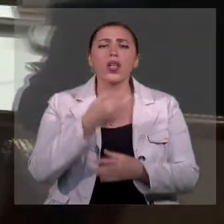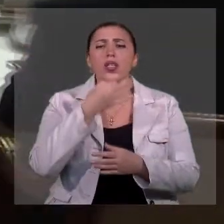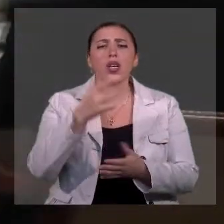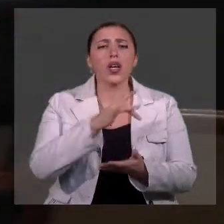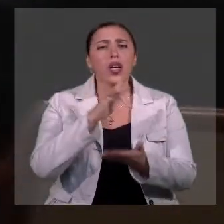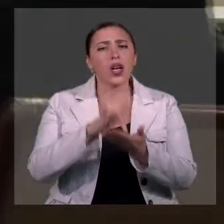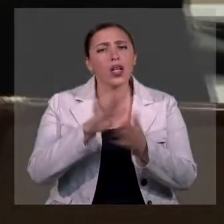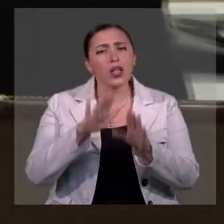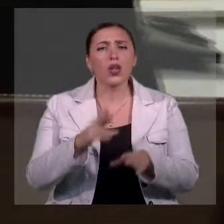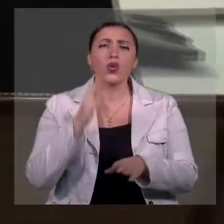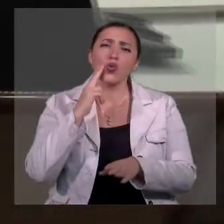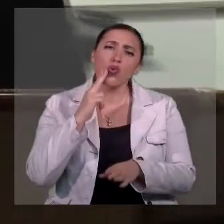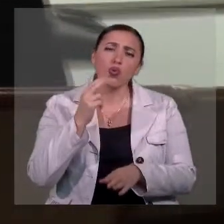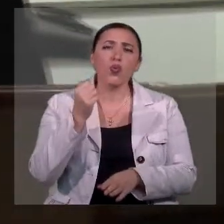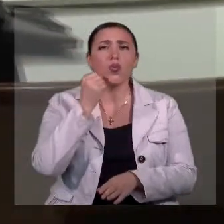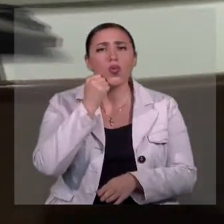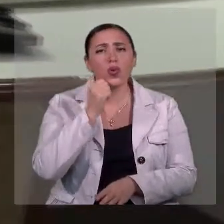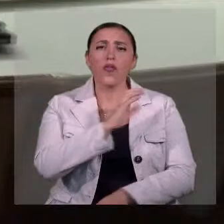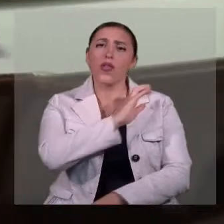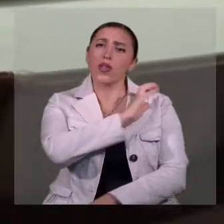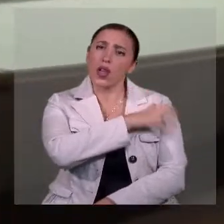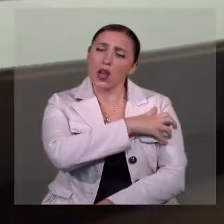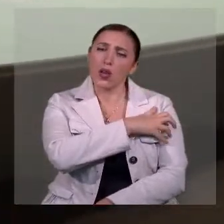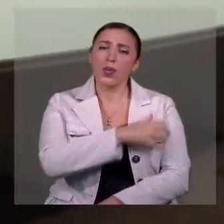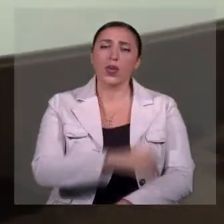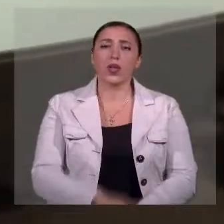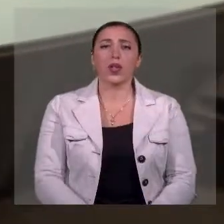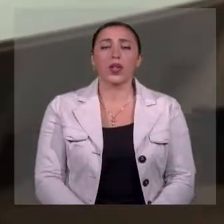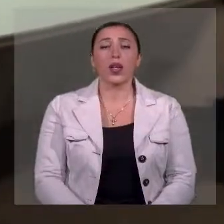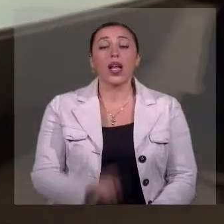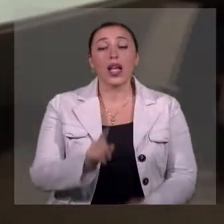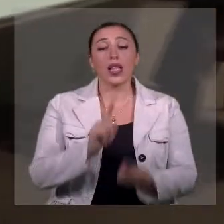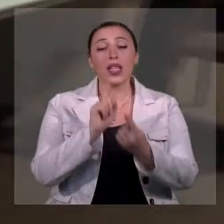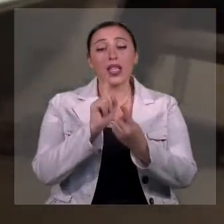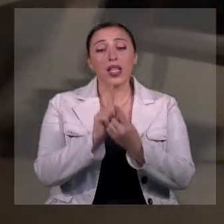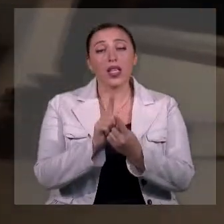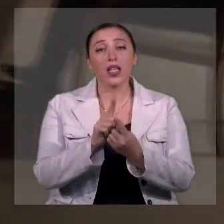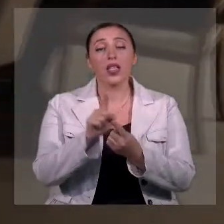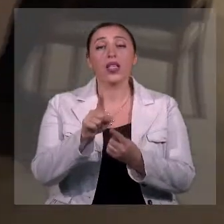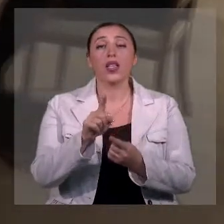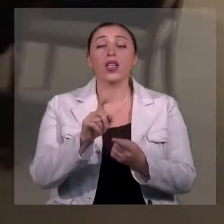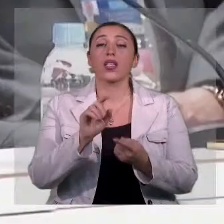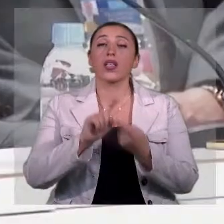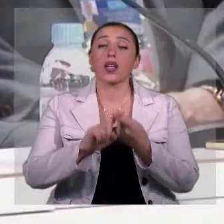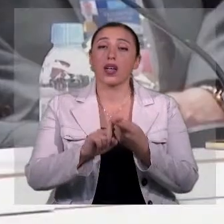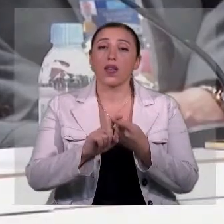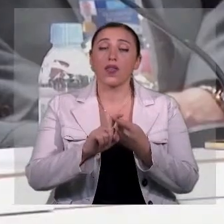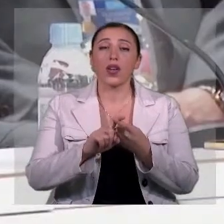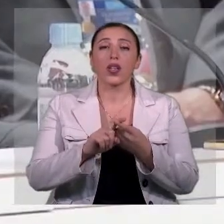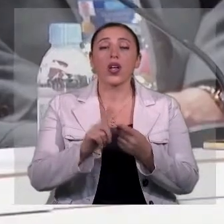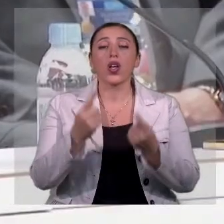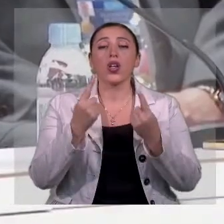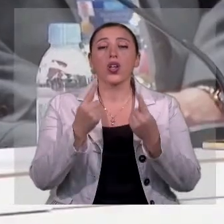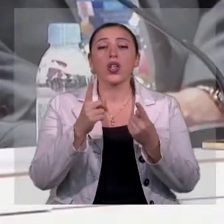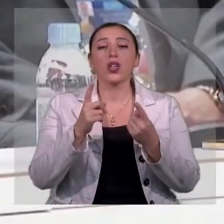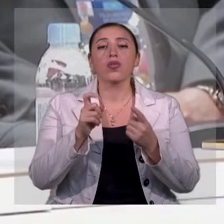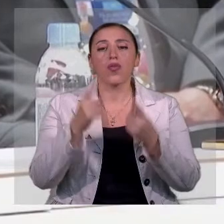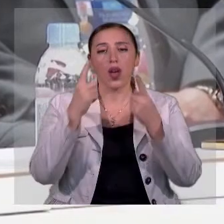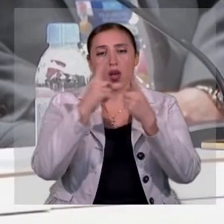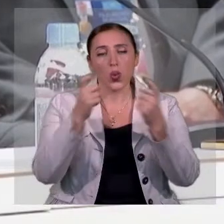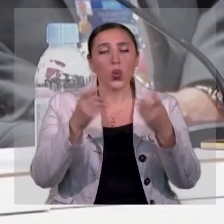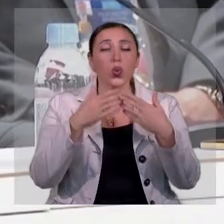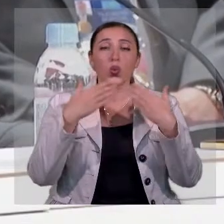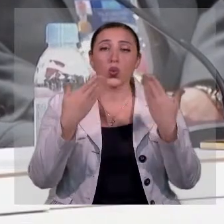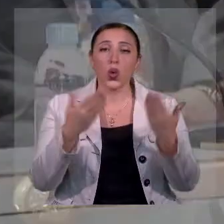քաղաքում՝ Սոչիում, Մոսկվայում, Սանկտպետերբուրգում։ Պասվող հանդիպման վերաբերյալ պաշտոնական տեղեկություն կողմերը դեռ չեն